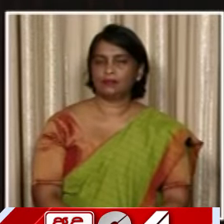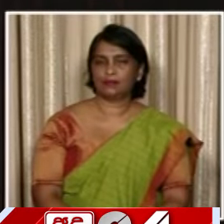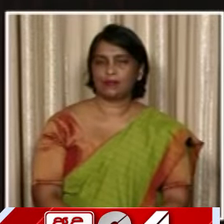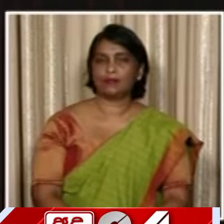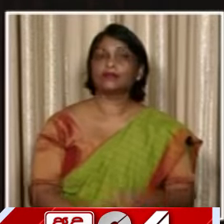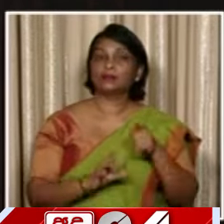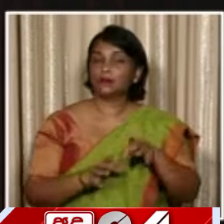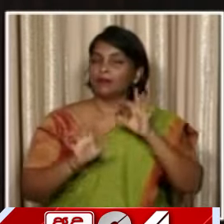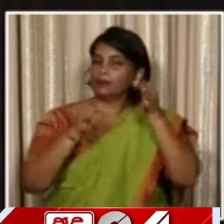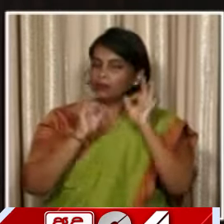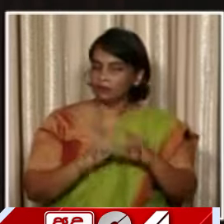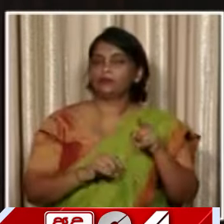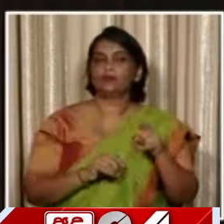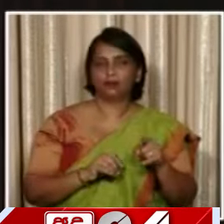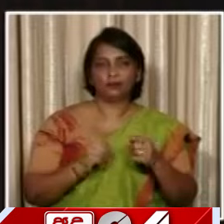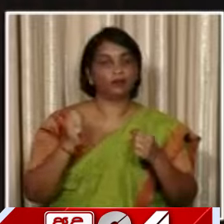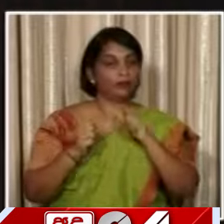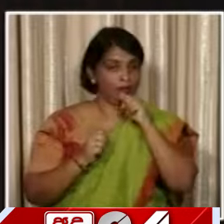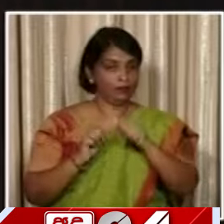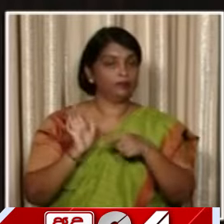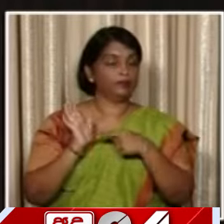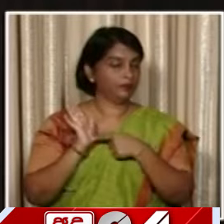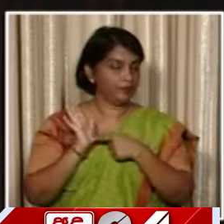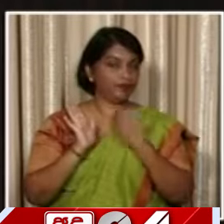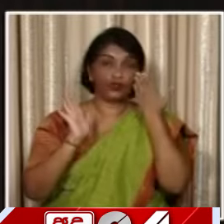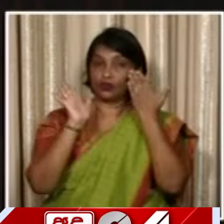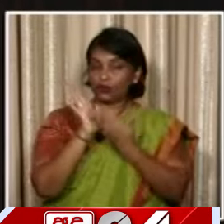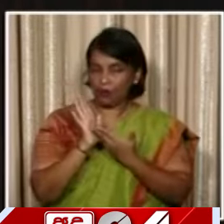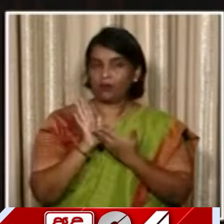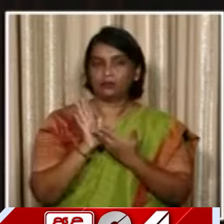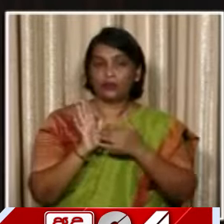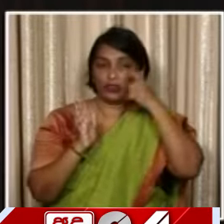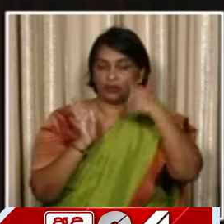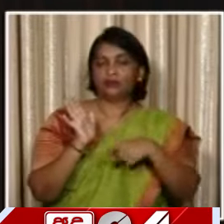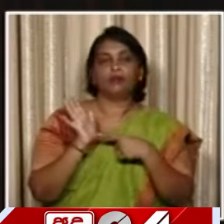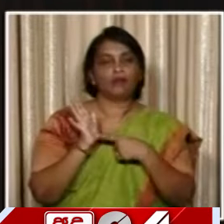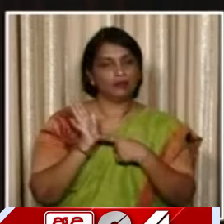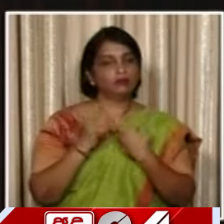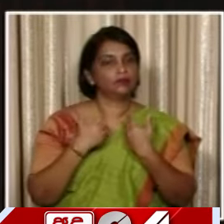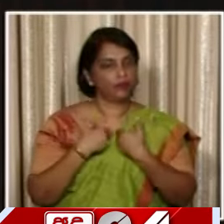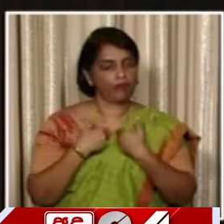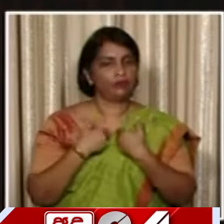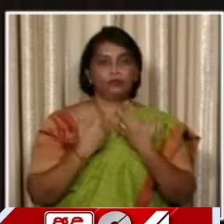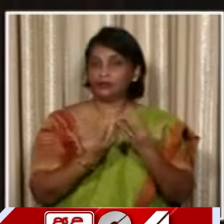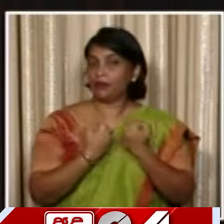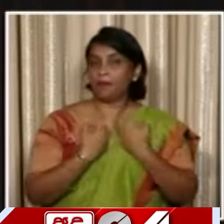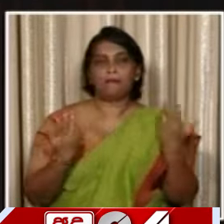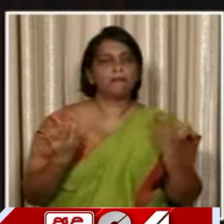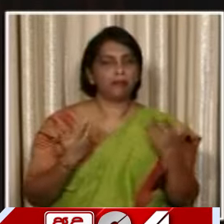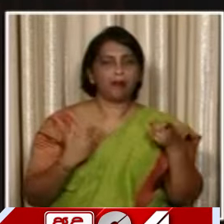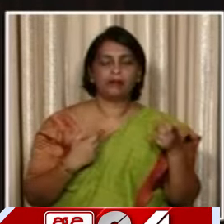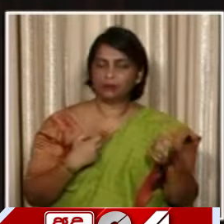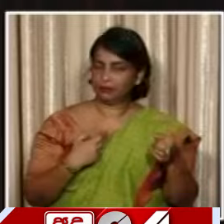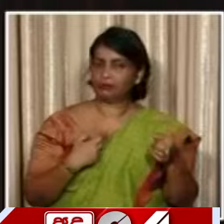ඒකට මනාව සහතික වෙන ඔප්පු කරන්න පුළුවන් සාක්ෂිය තමයි අපිට මේක බාර ගන්න බෑ,